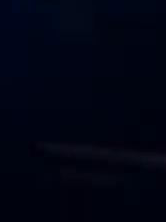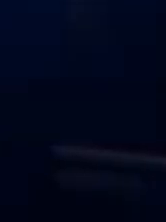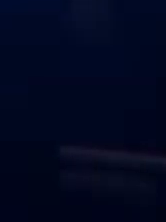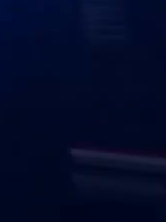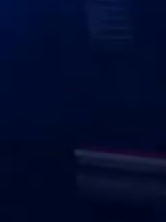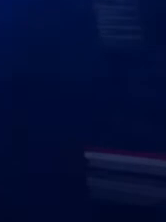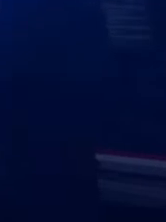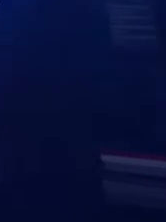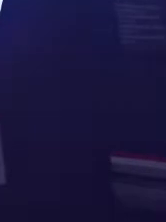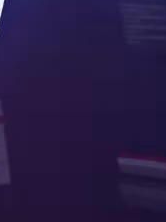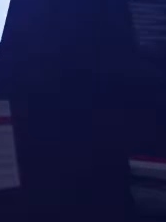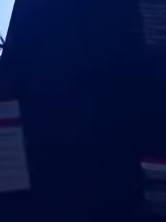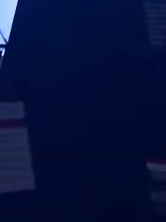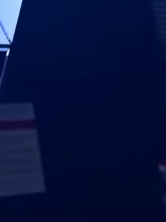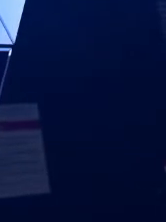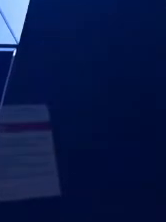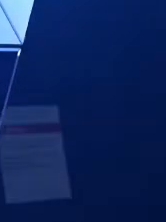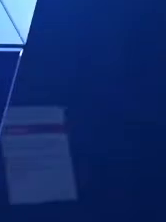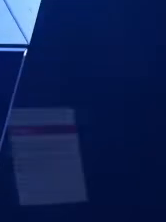으 으